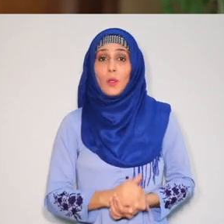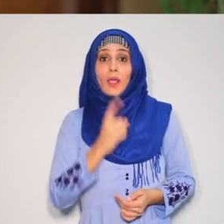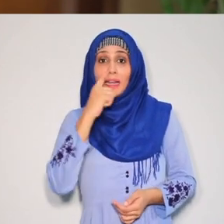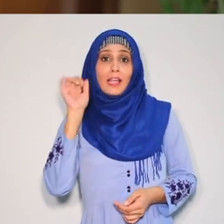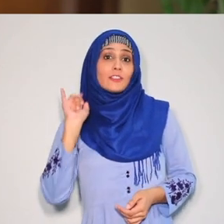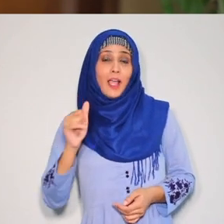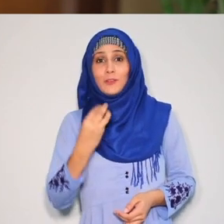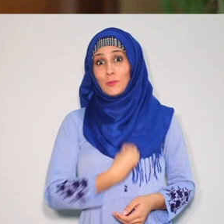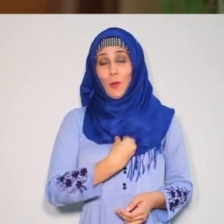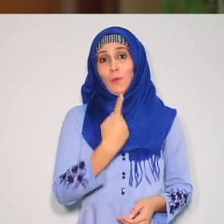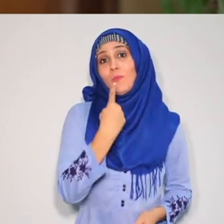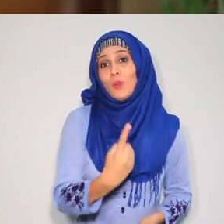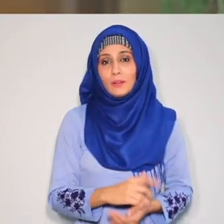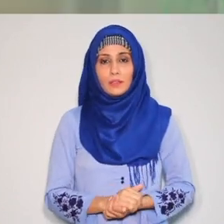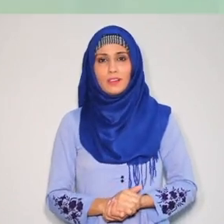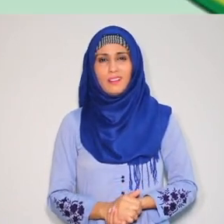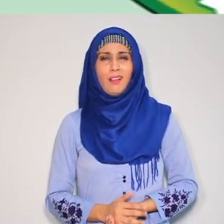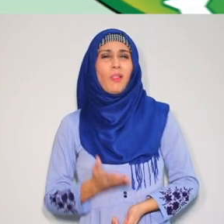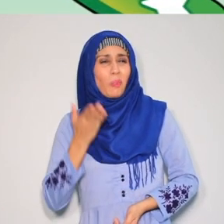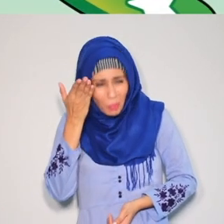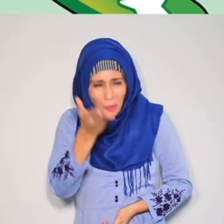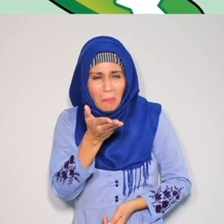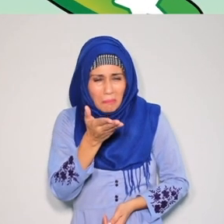ने जोश से कहा।